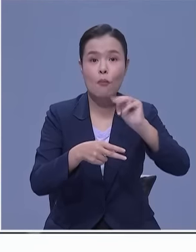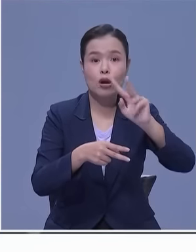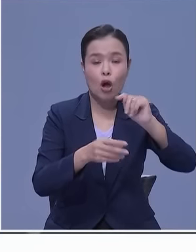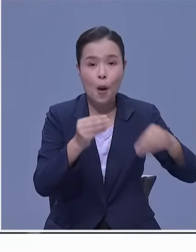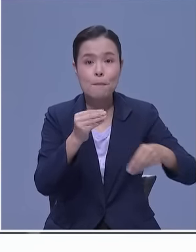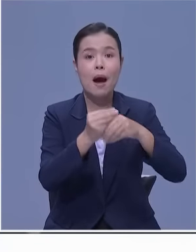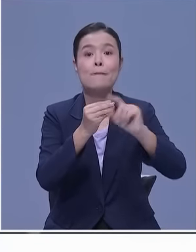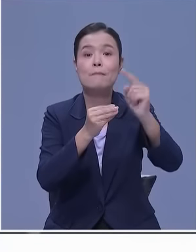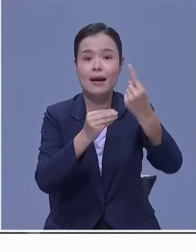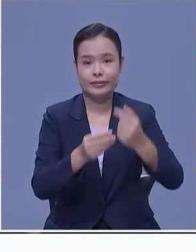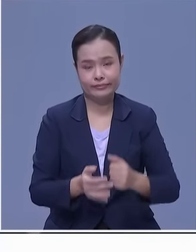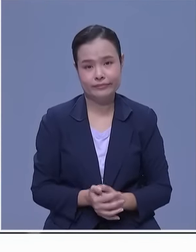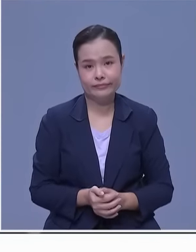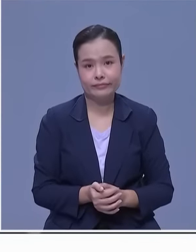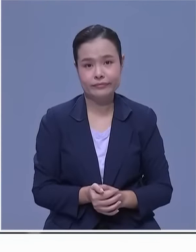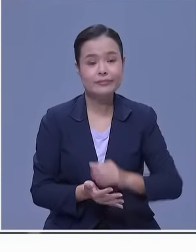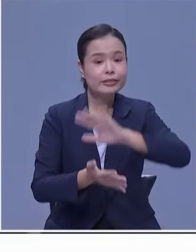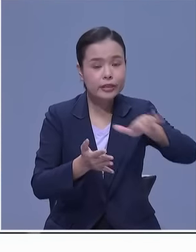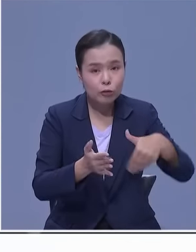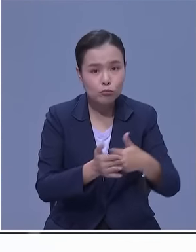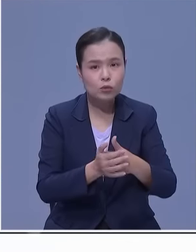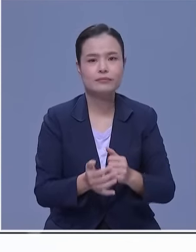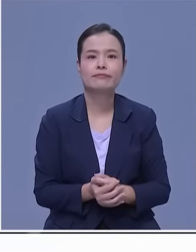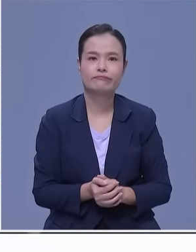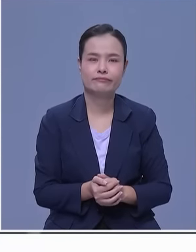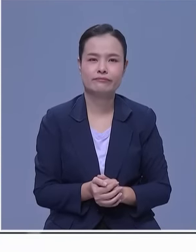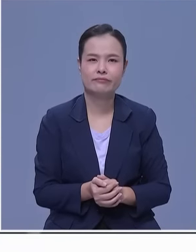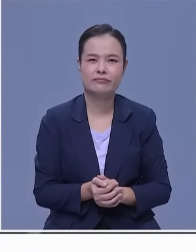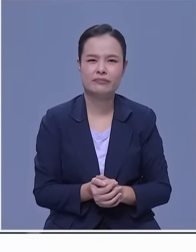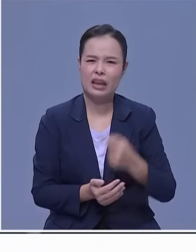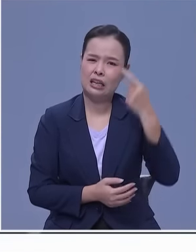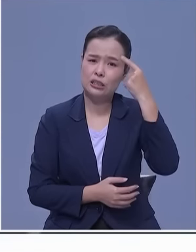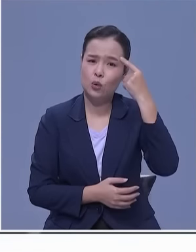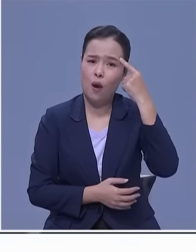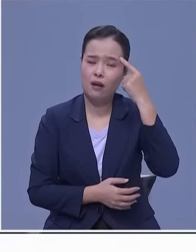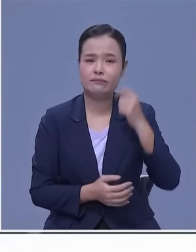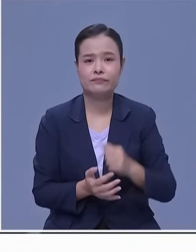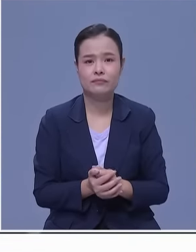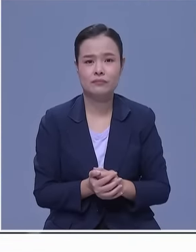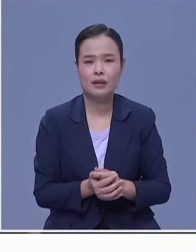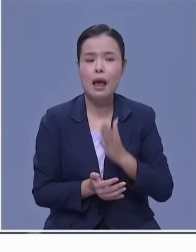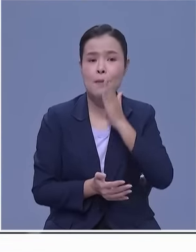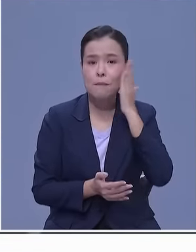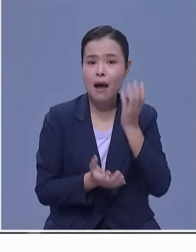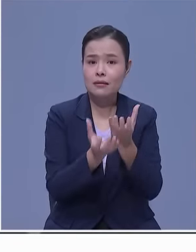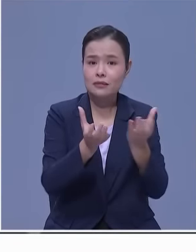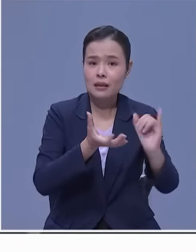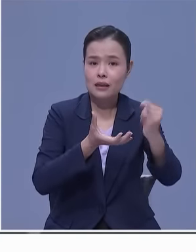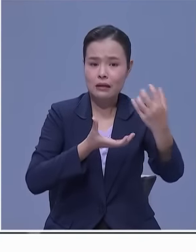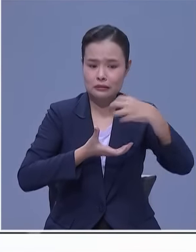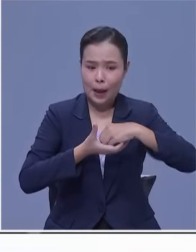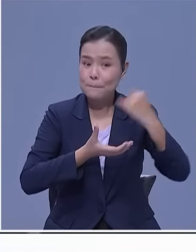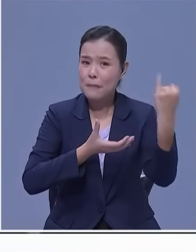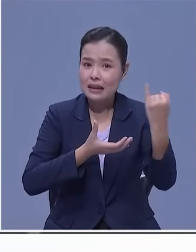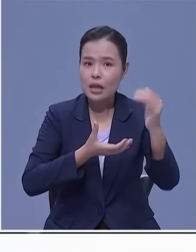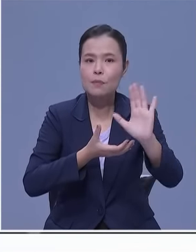าแทนนะคะเหตุการณ์ทั้งหมดคุณเอกบอกว่ามองว่ามันไม่ได้เกิดจากการที่ว่าคุณธรรมนัสมีจริยธรรมไม่ดีหรืออะไรเล